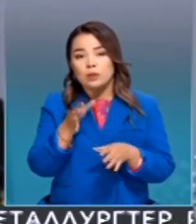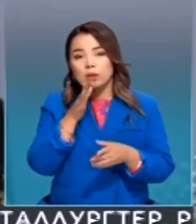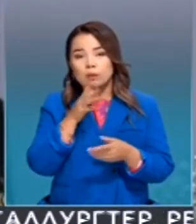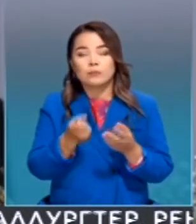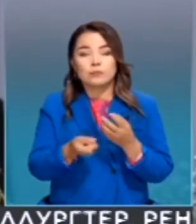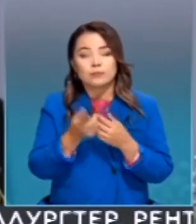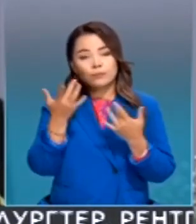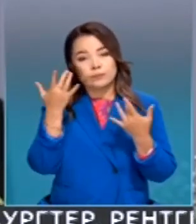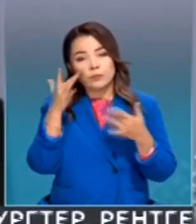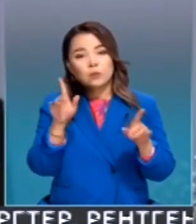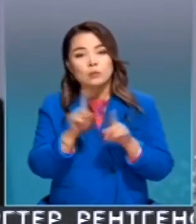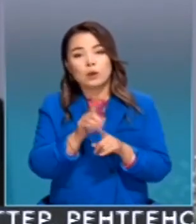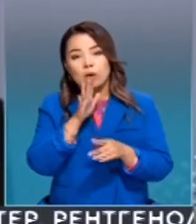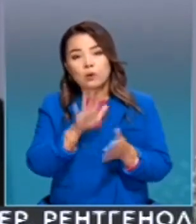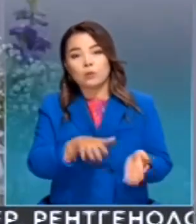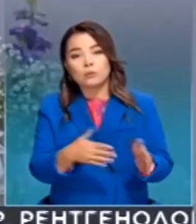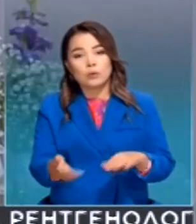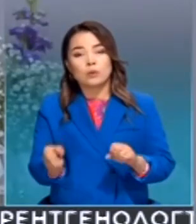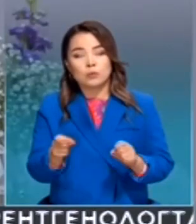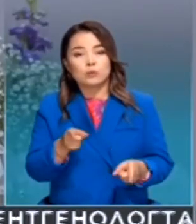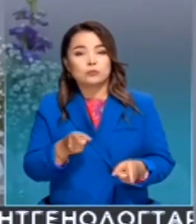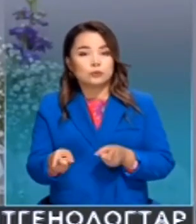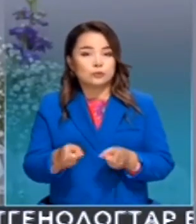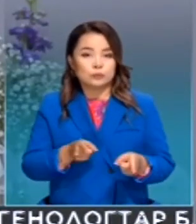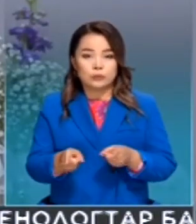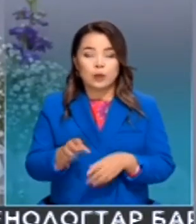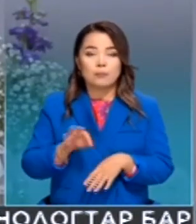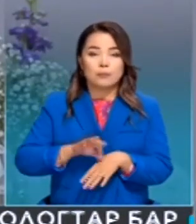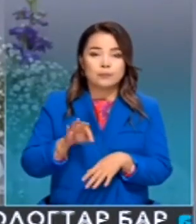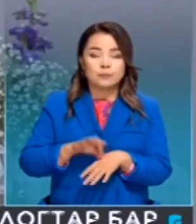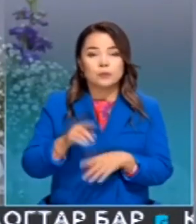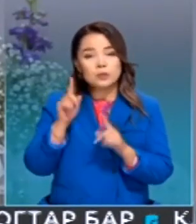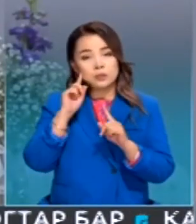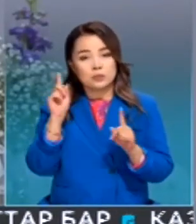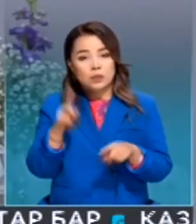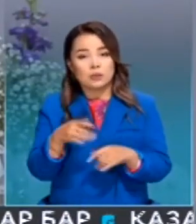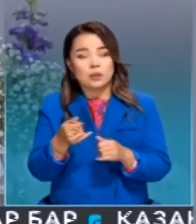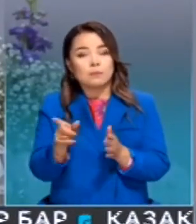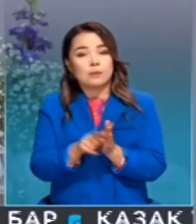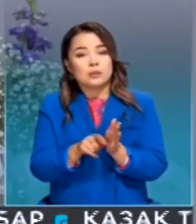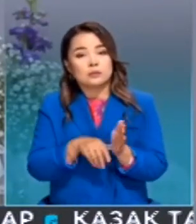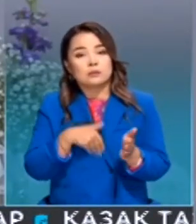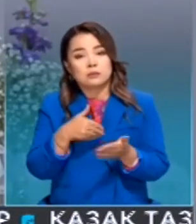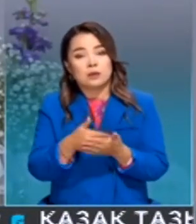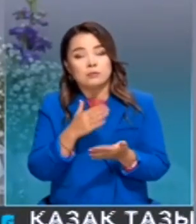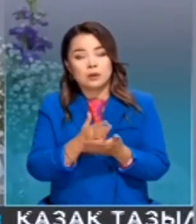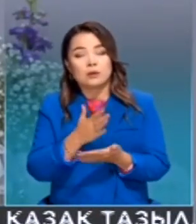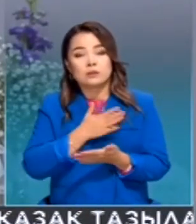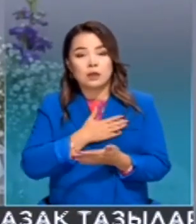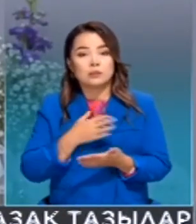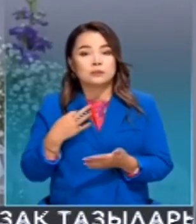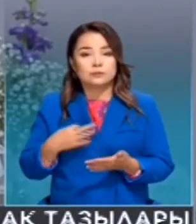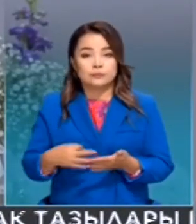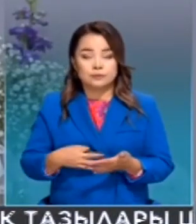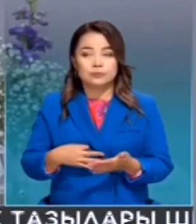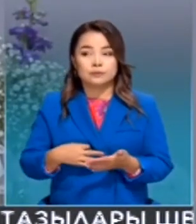жерде, кез келген уақытта құлап жатады. Ертерек бізді пенсияға шығарса, сосын мен мына баламды